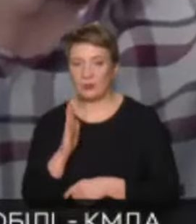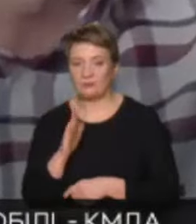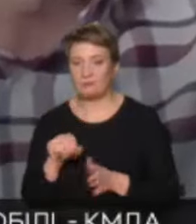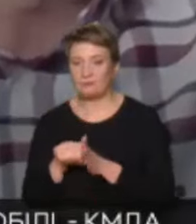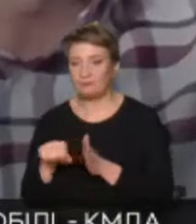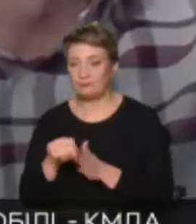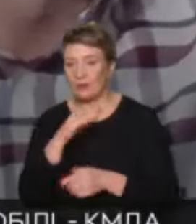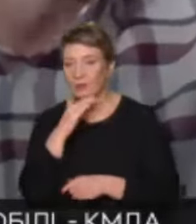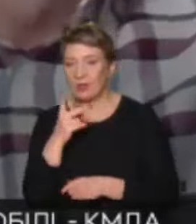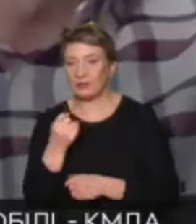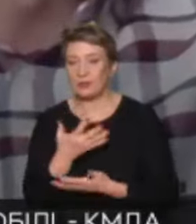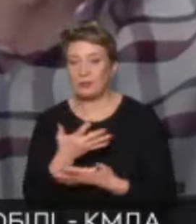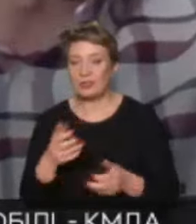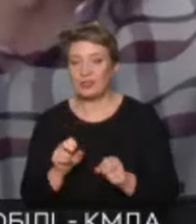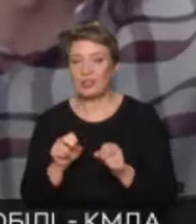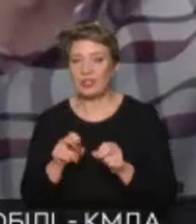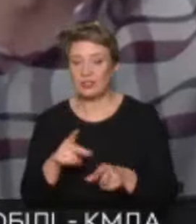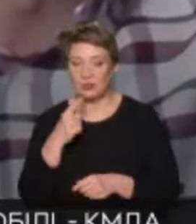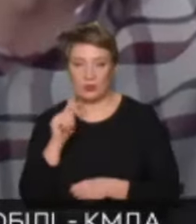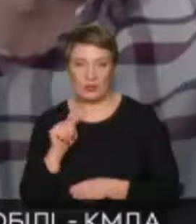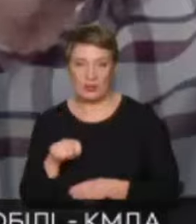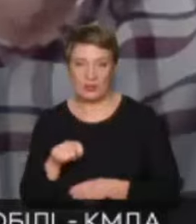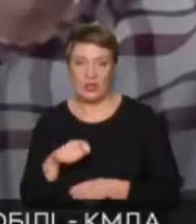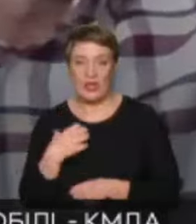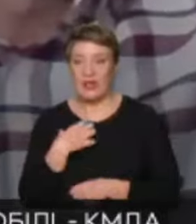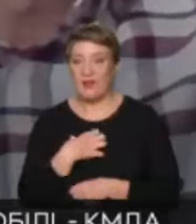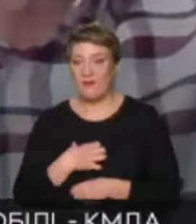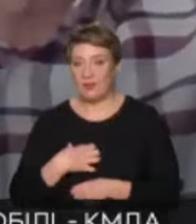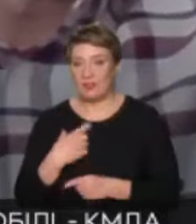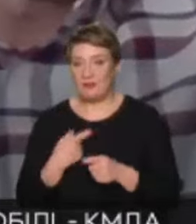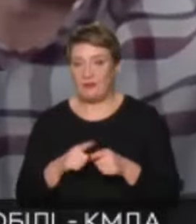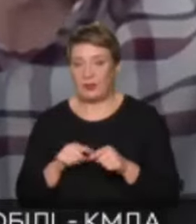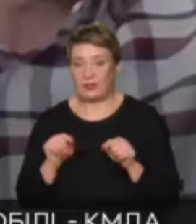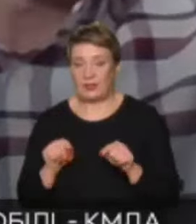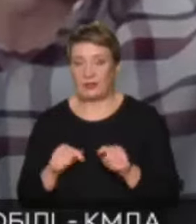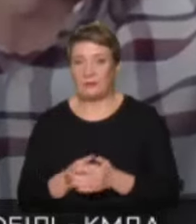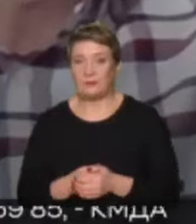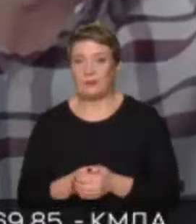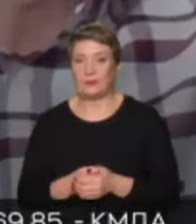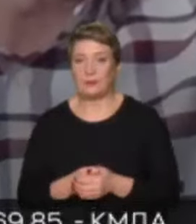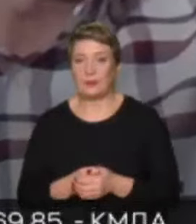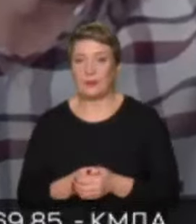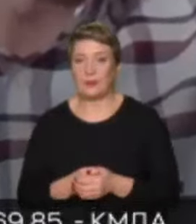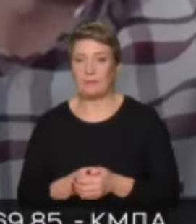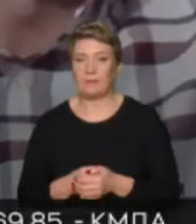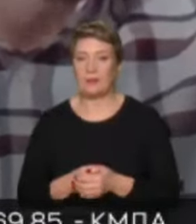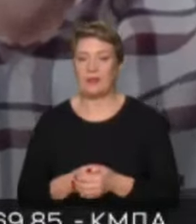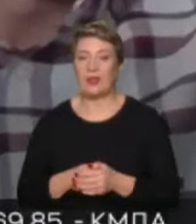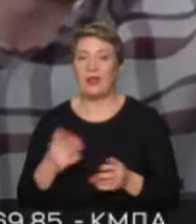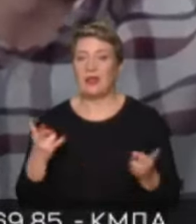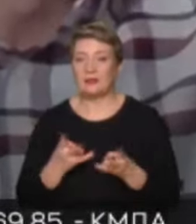більші, аніж ми. Для нас зараз важливе саме це – фаза виснаження